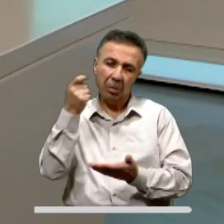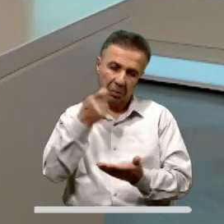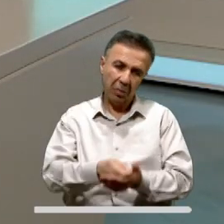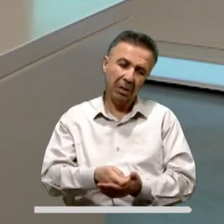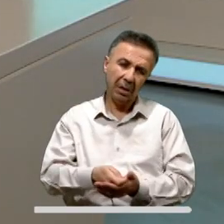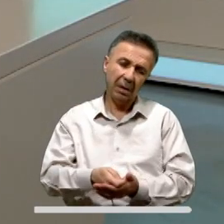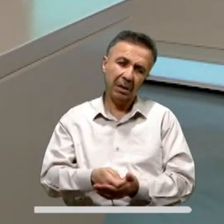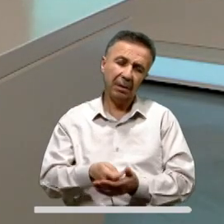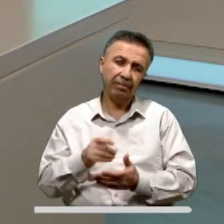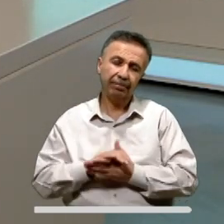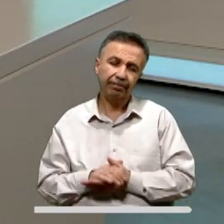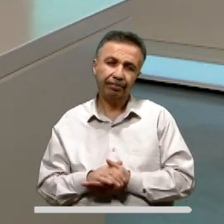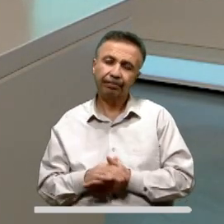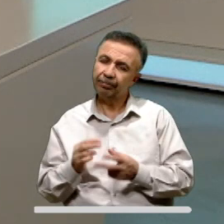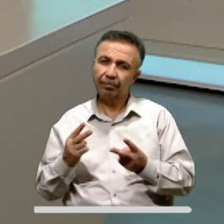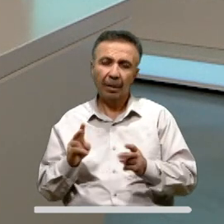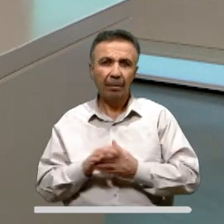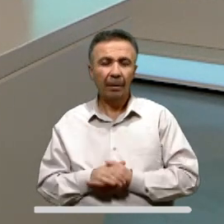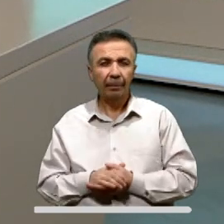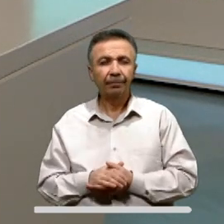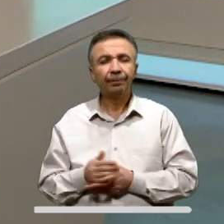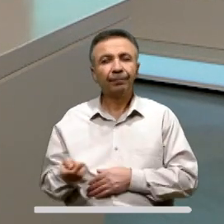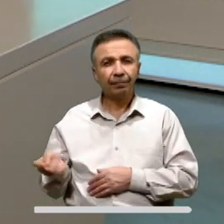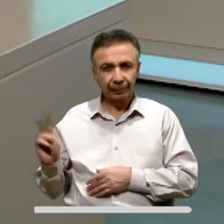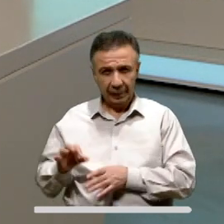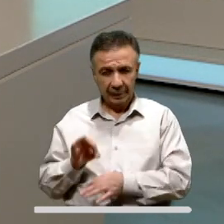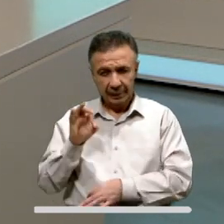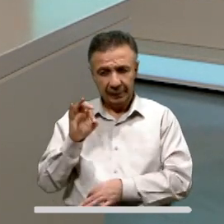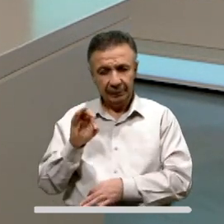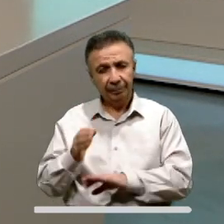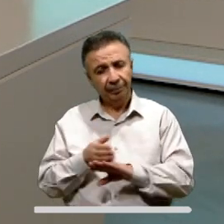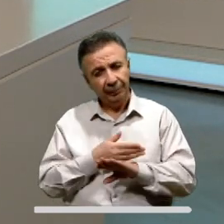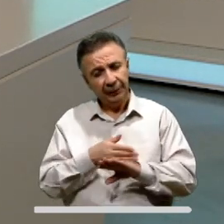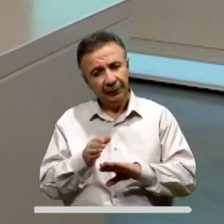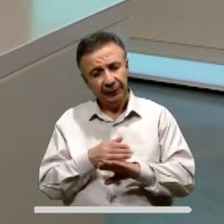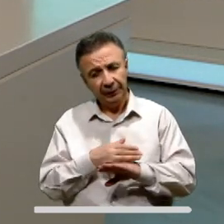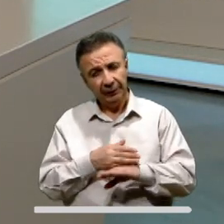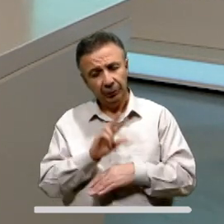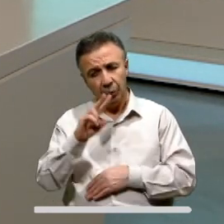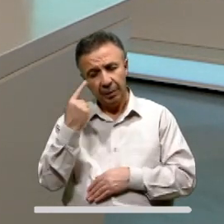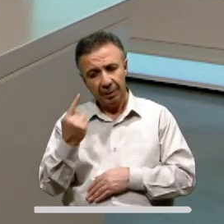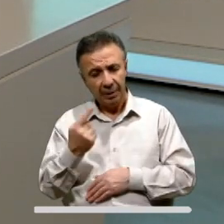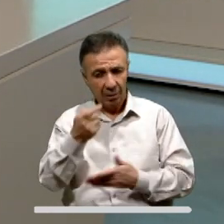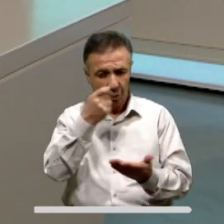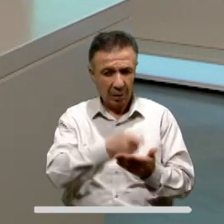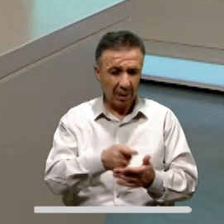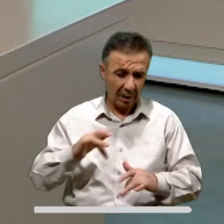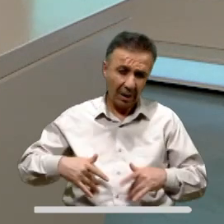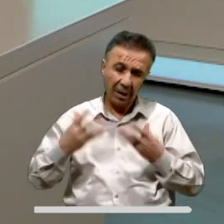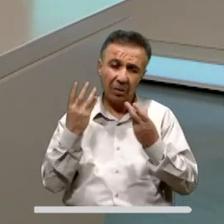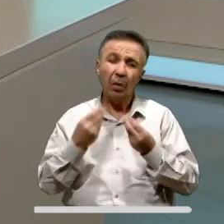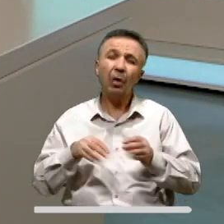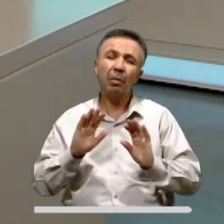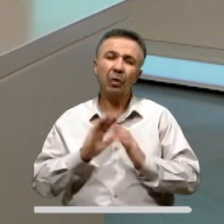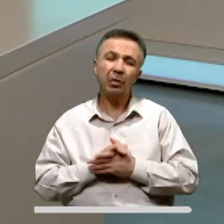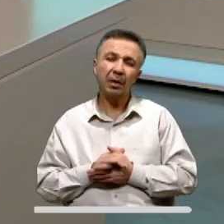anlaşırlarsa o vefat edenin malından öderler. Yok kimse razı gelmiyorsa isteyen